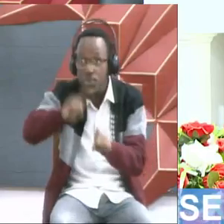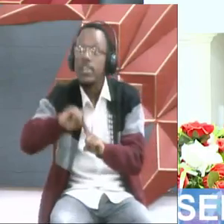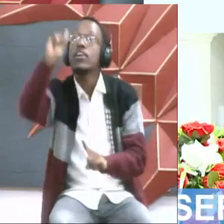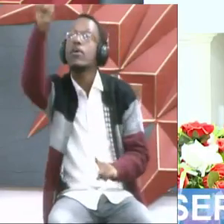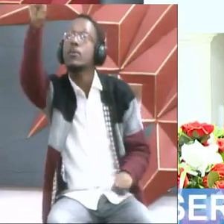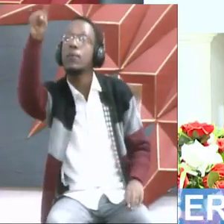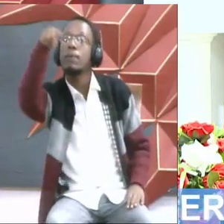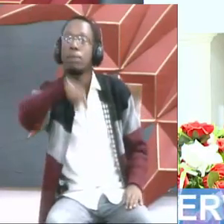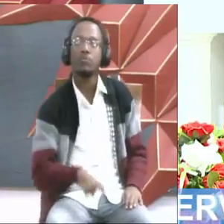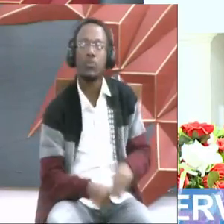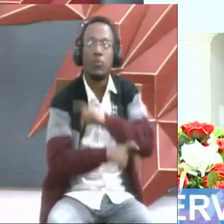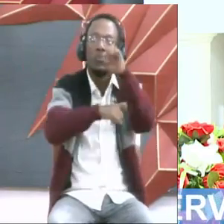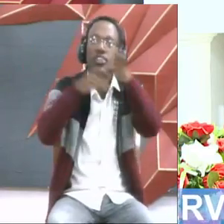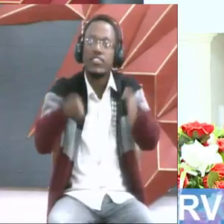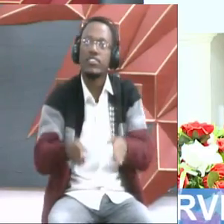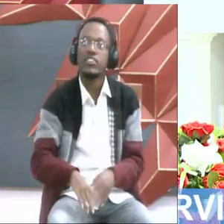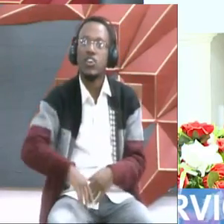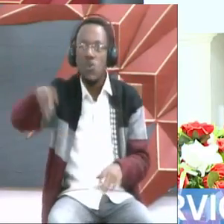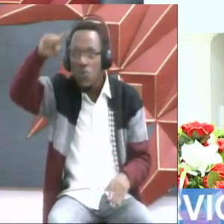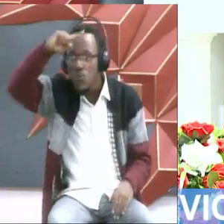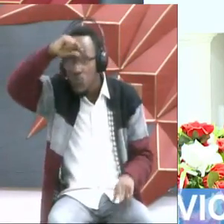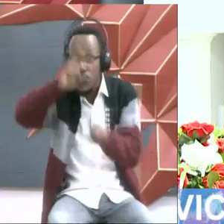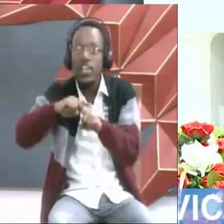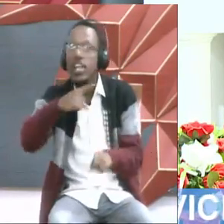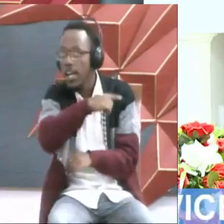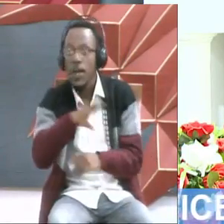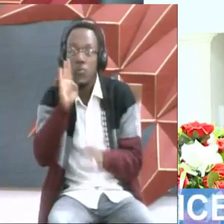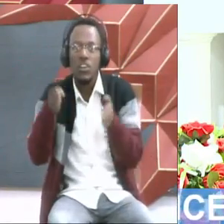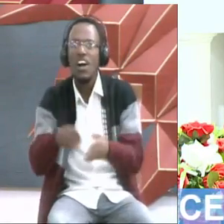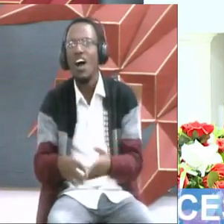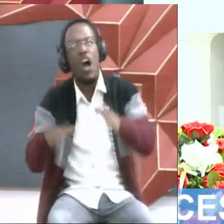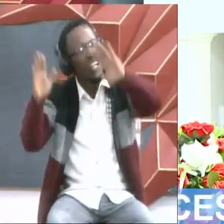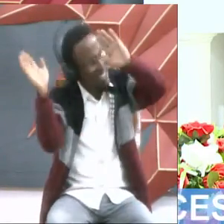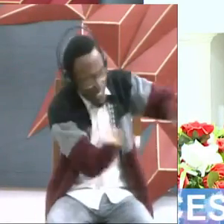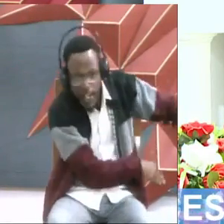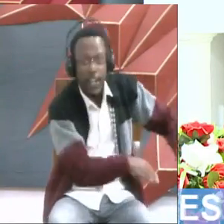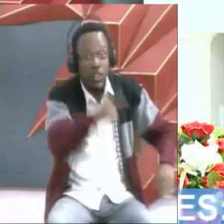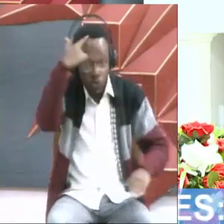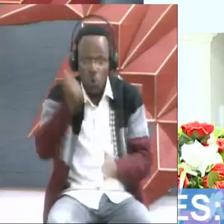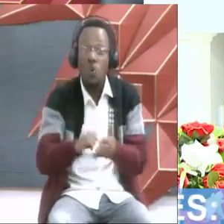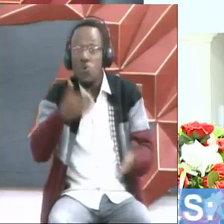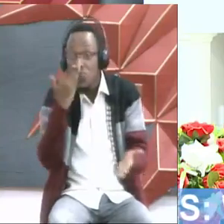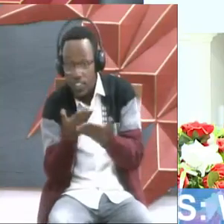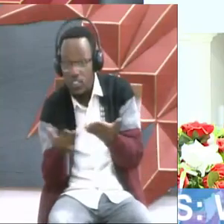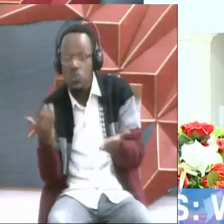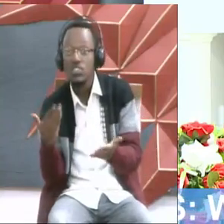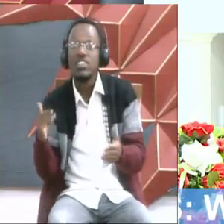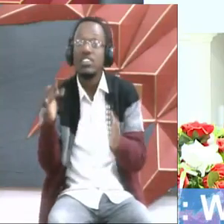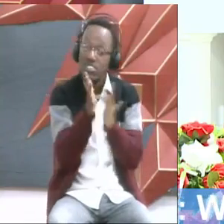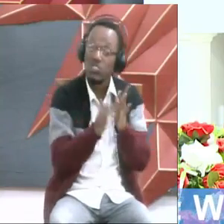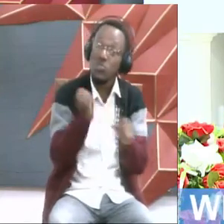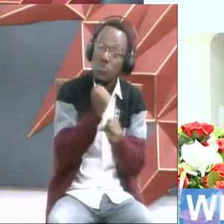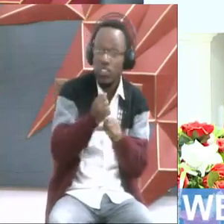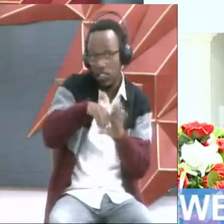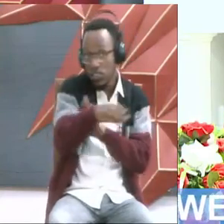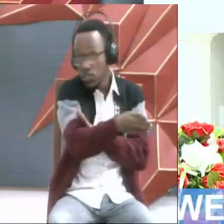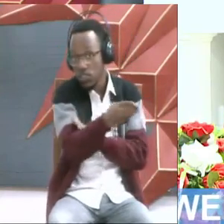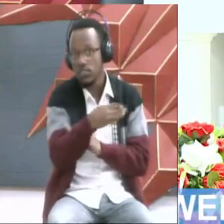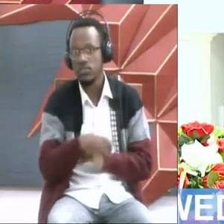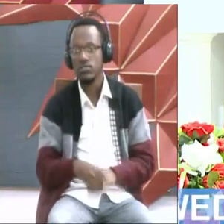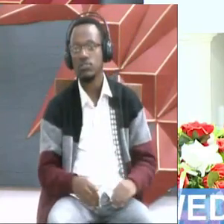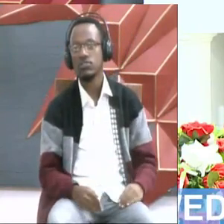uje nawe no ni mumenye byiza bya Kristo muvuge byiza bya Kristo ubwami